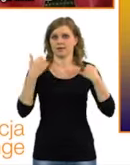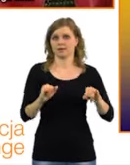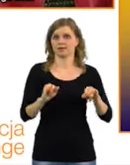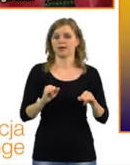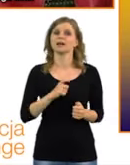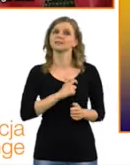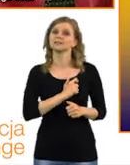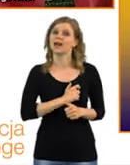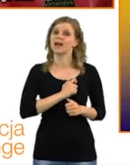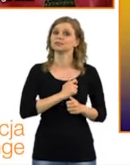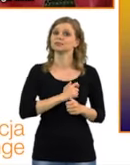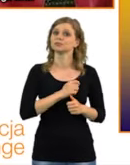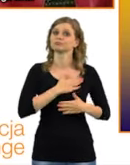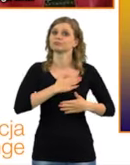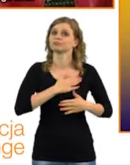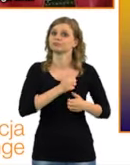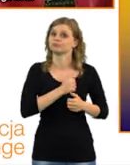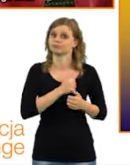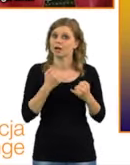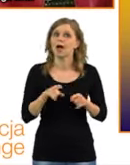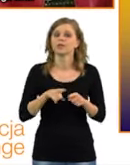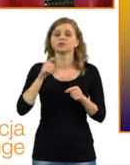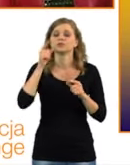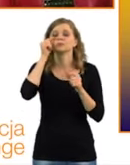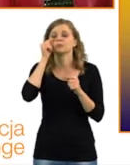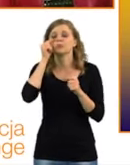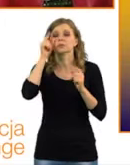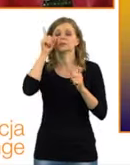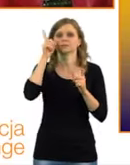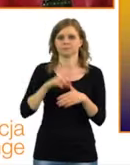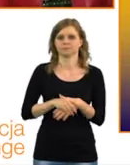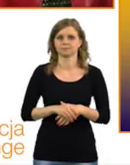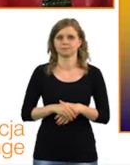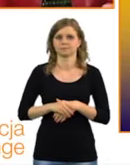oddychania, rytmu serca, budzenie się z płytkiego snu.